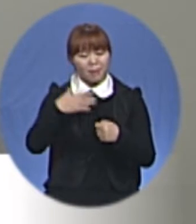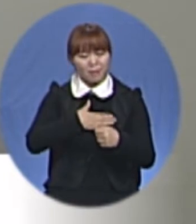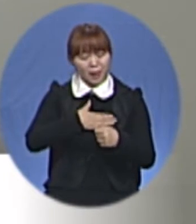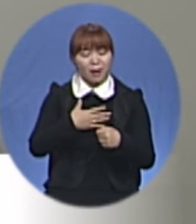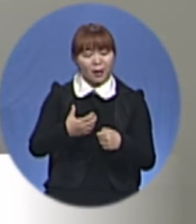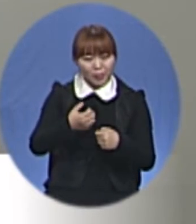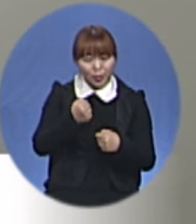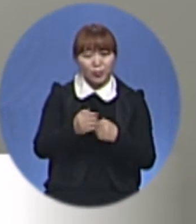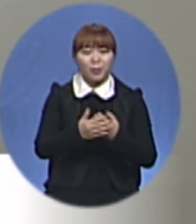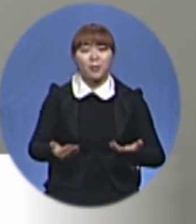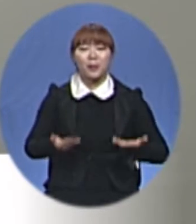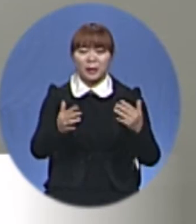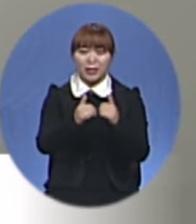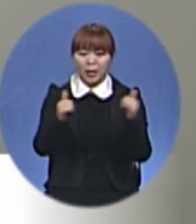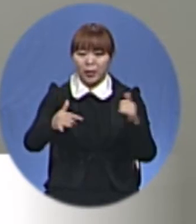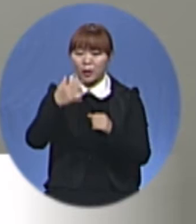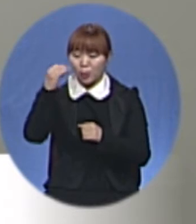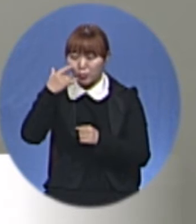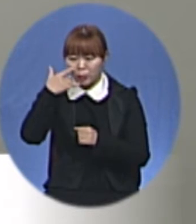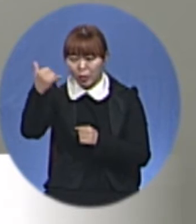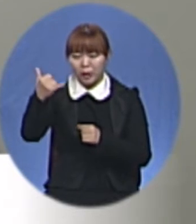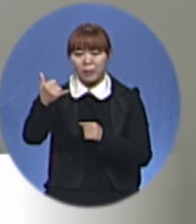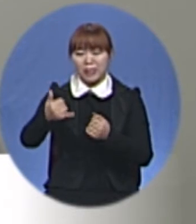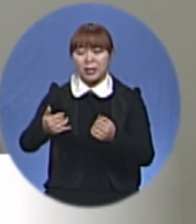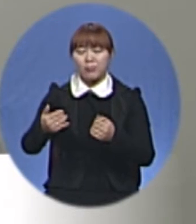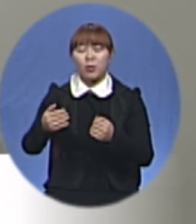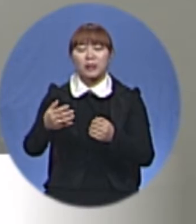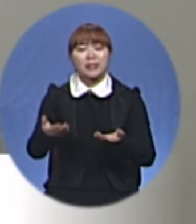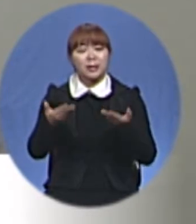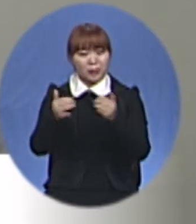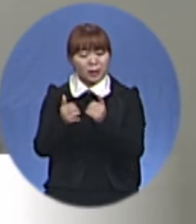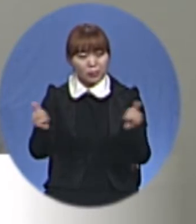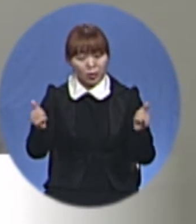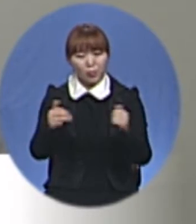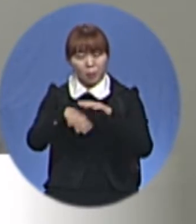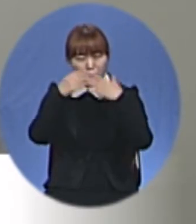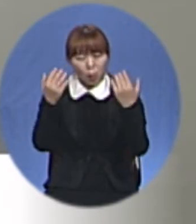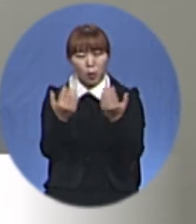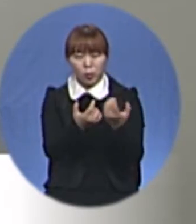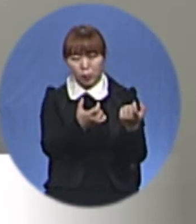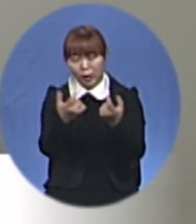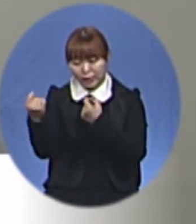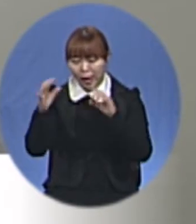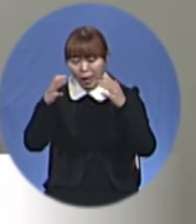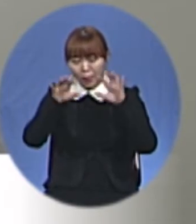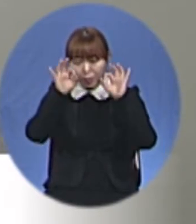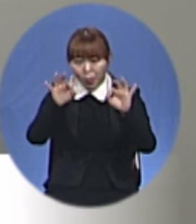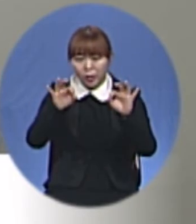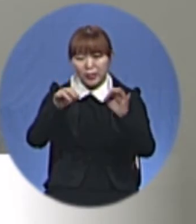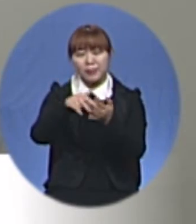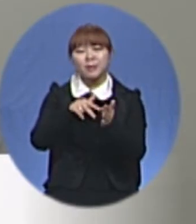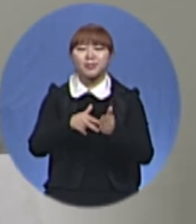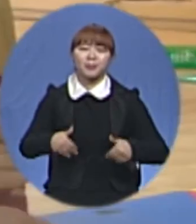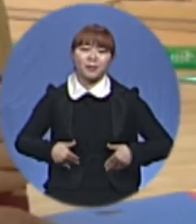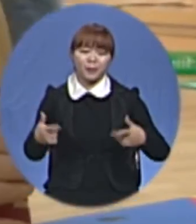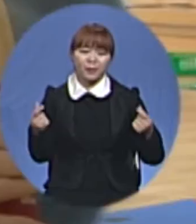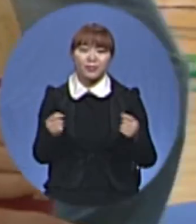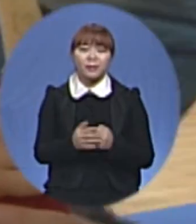가지고 봉사자나 학부모나 종사자 모두가 한 마음으로 아이들을 바라보는 그런 시각이 필요하지